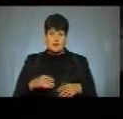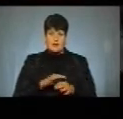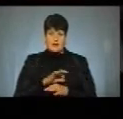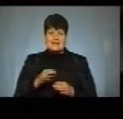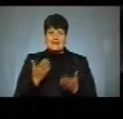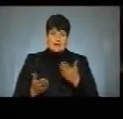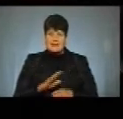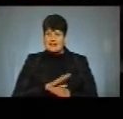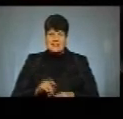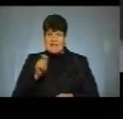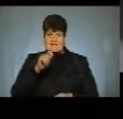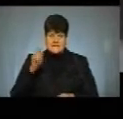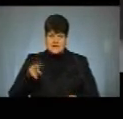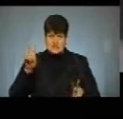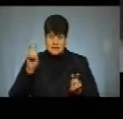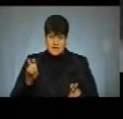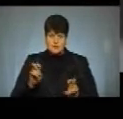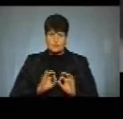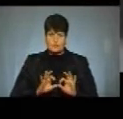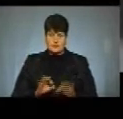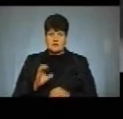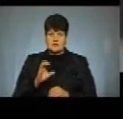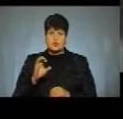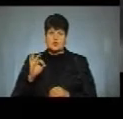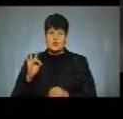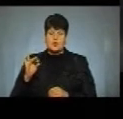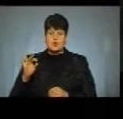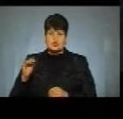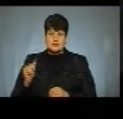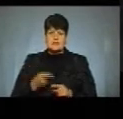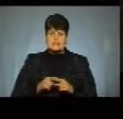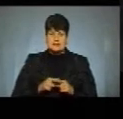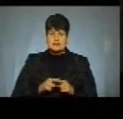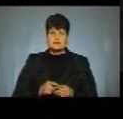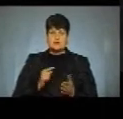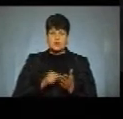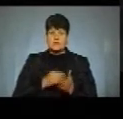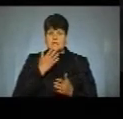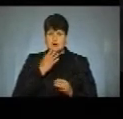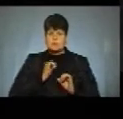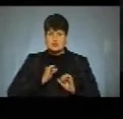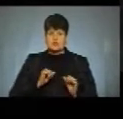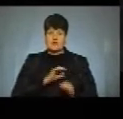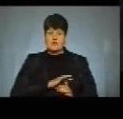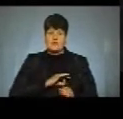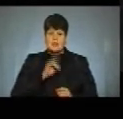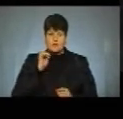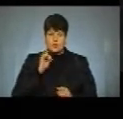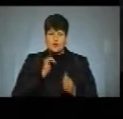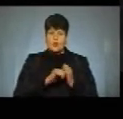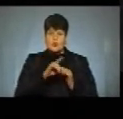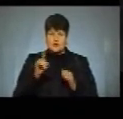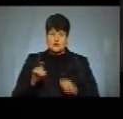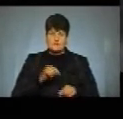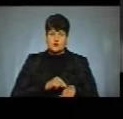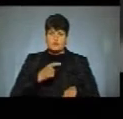розповіла Світлана Сорочинська. Проєкт заплановано з метою національно-патріотичного виховання молоді, щоб кожен відчував себе